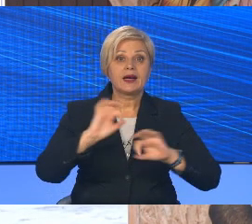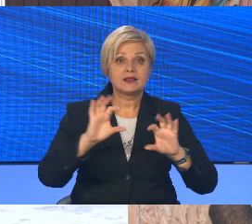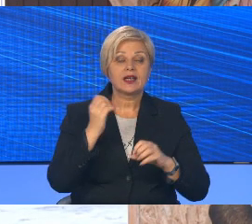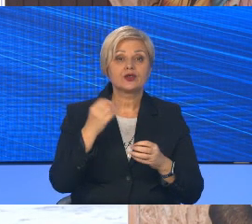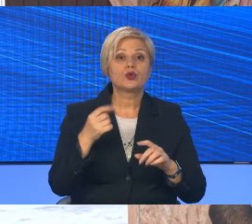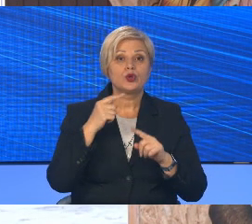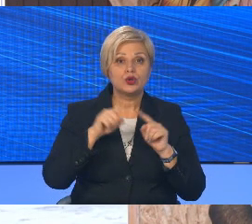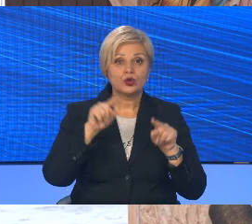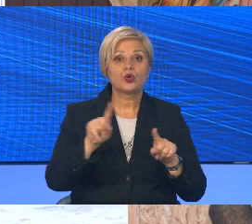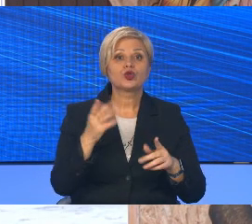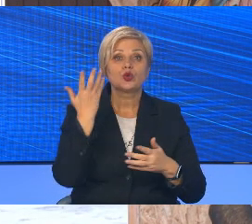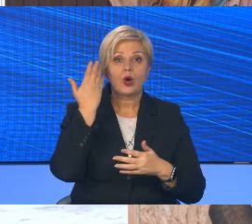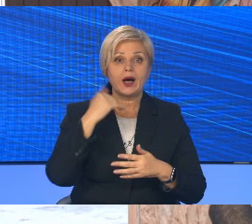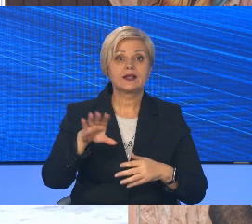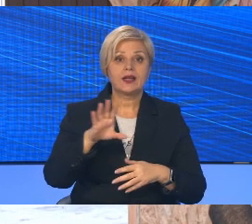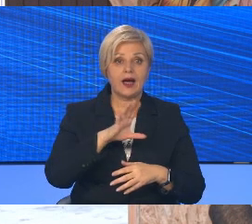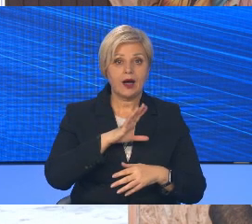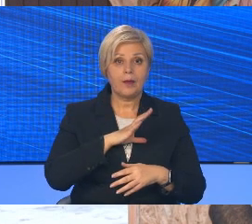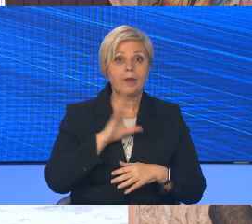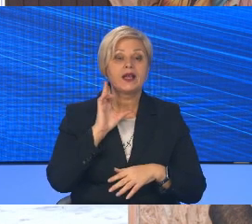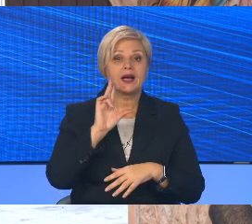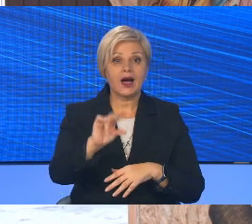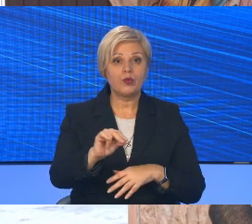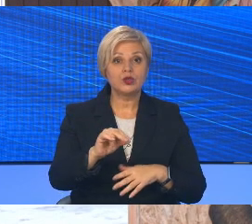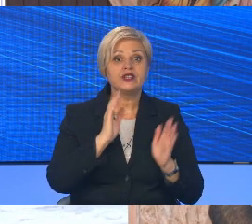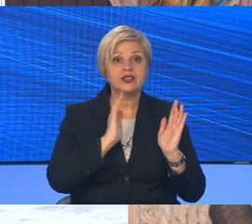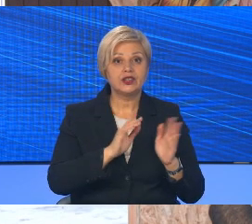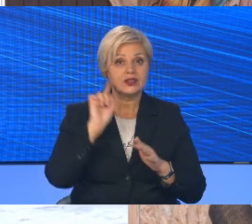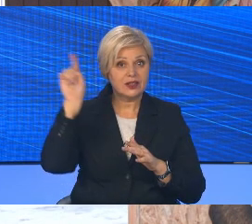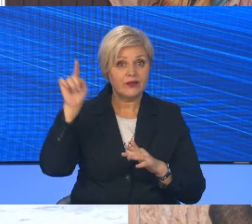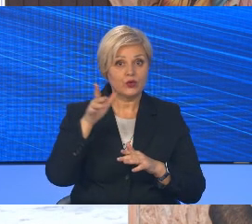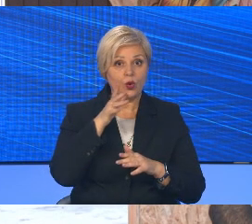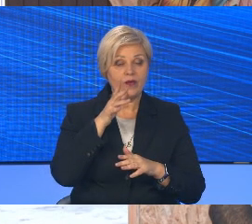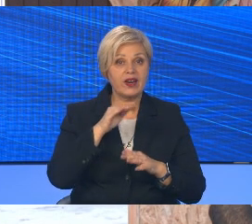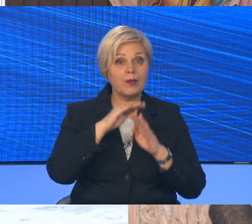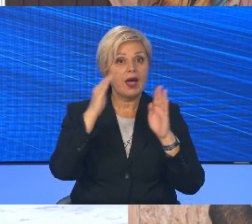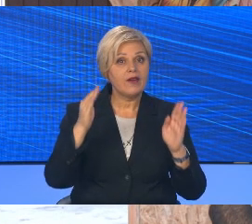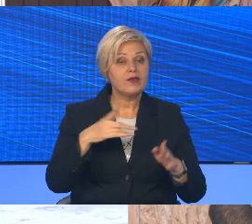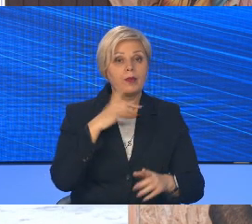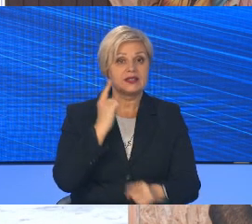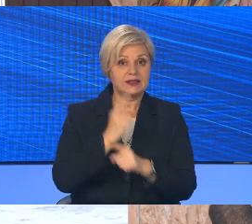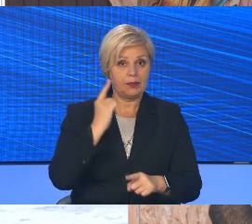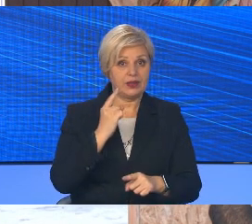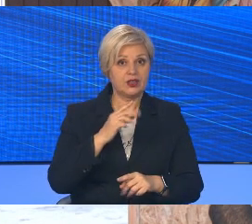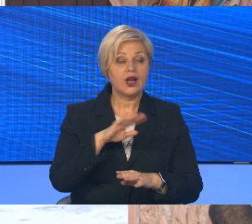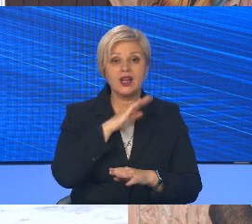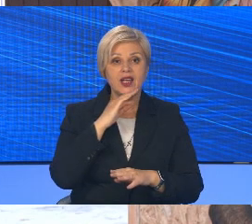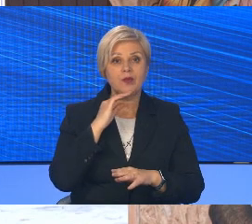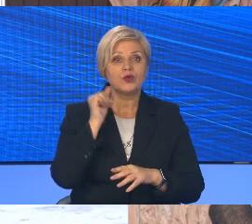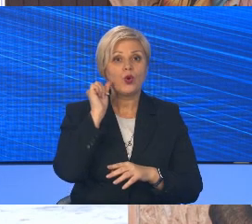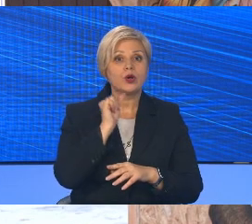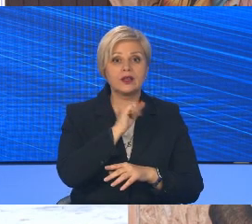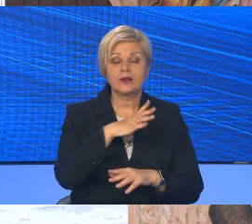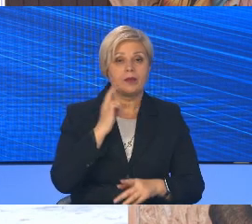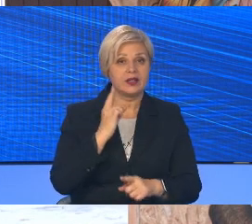то, что когда был коммунистический режим, да, в то время вертепы делать нельзя было, да и многие таинства нельзя было